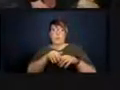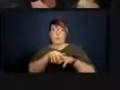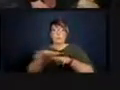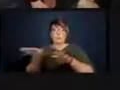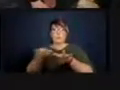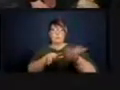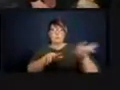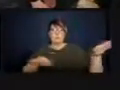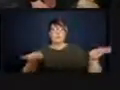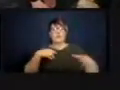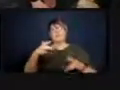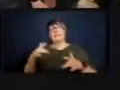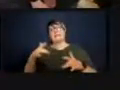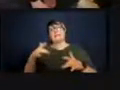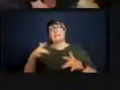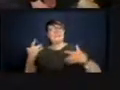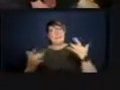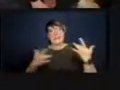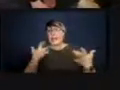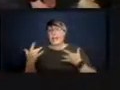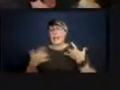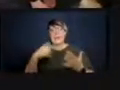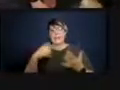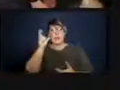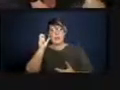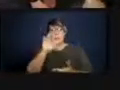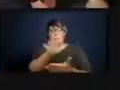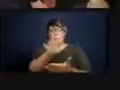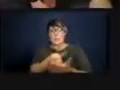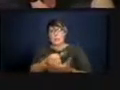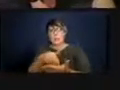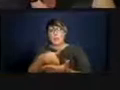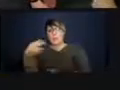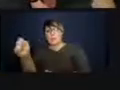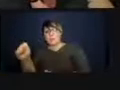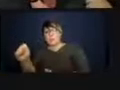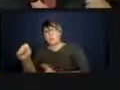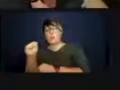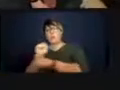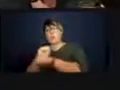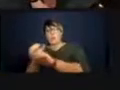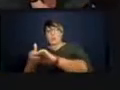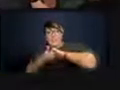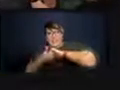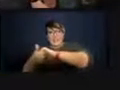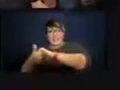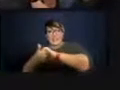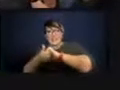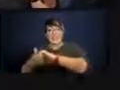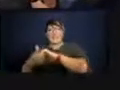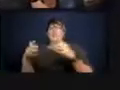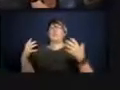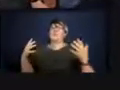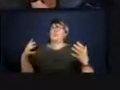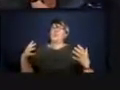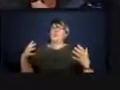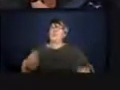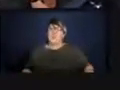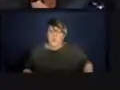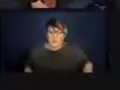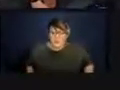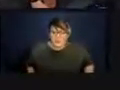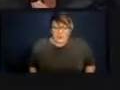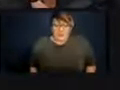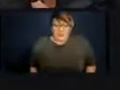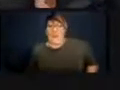makazi ya kuchagua makazi ambapo kuchagua maeneo kulingana na ramani na barabara